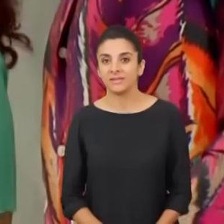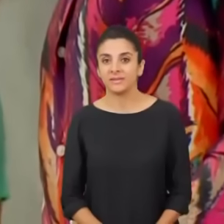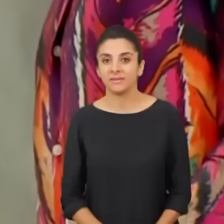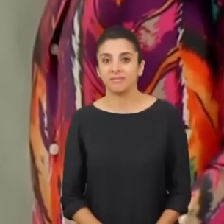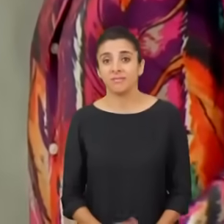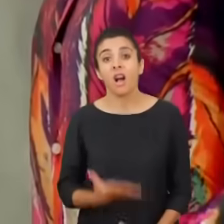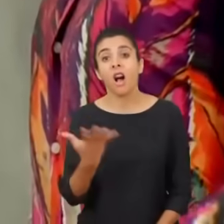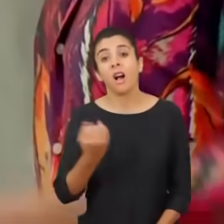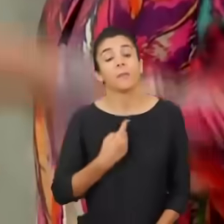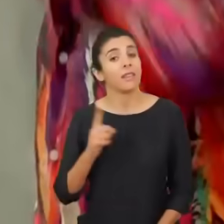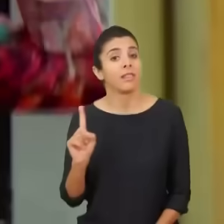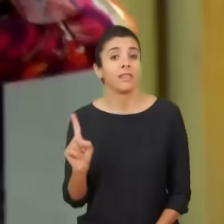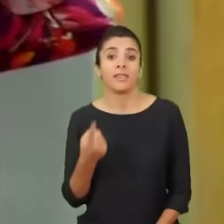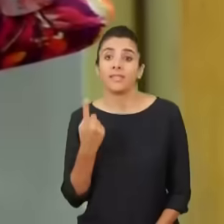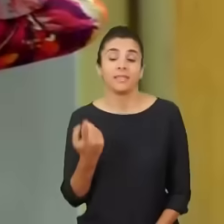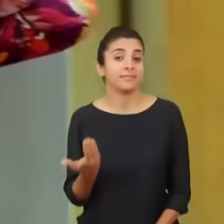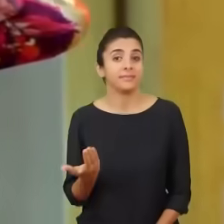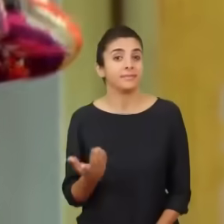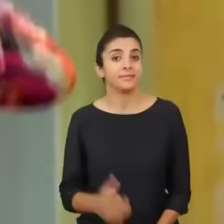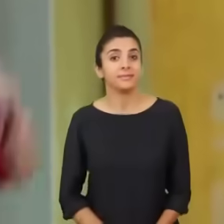bakındı. Alamam sanırım.